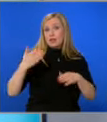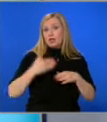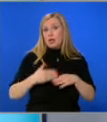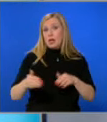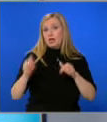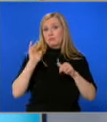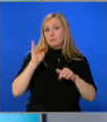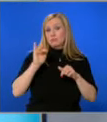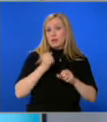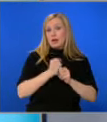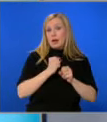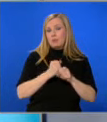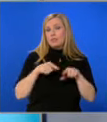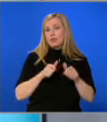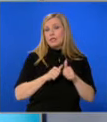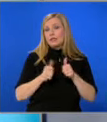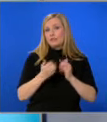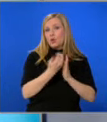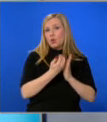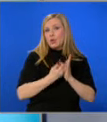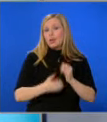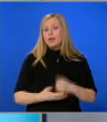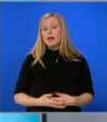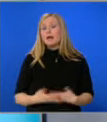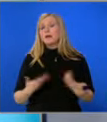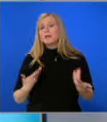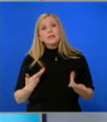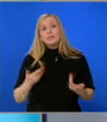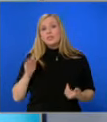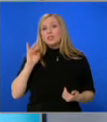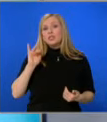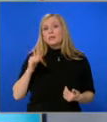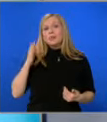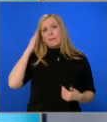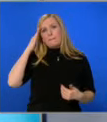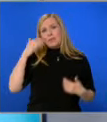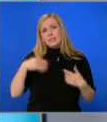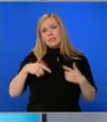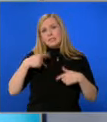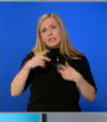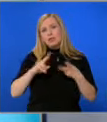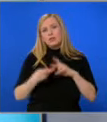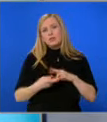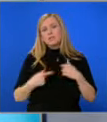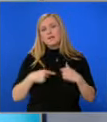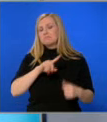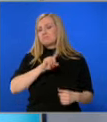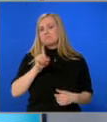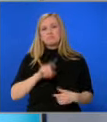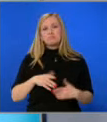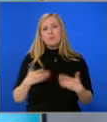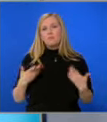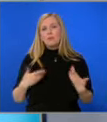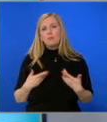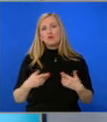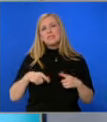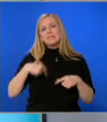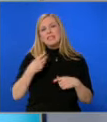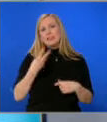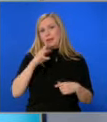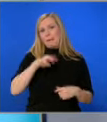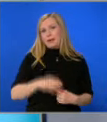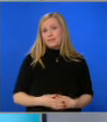и дейностите по тези приоритети. А дали ще бъда министър след ротацията, това наистина е въпрос за след 3